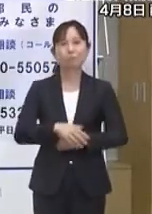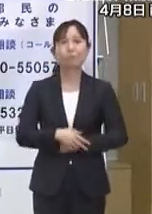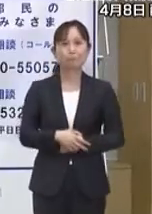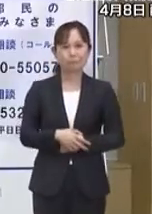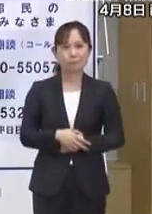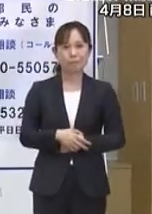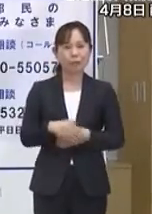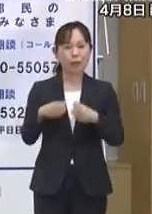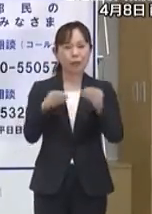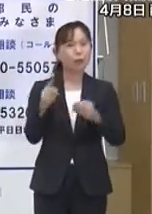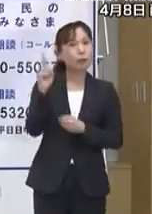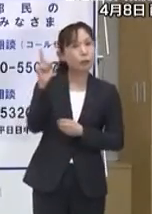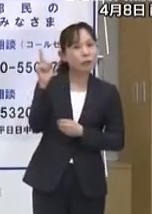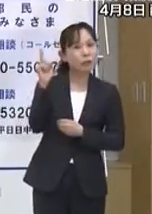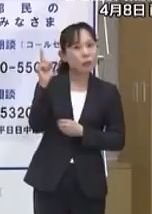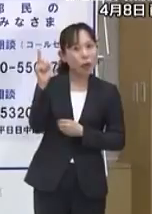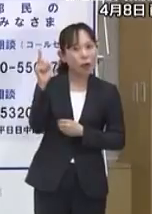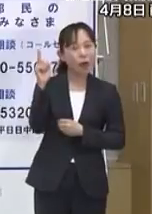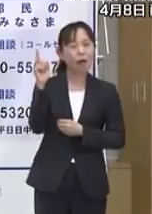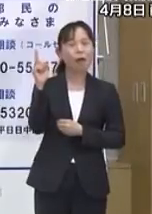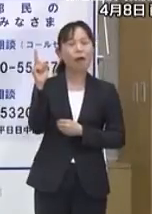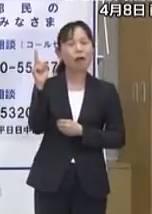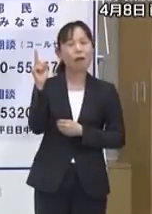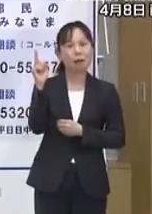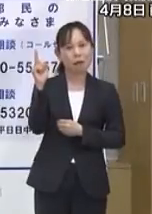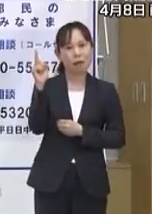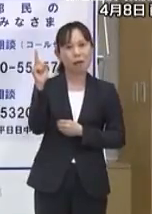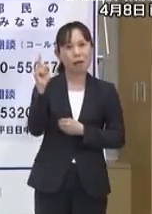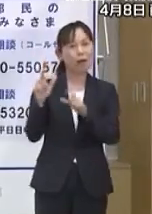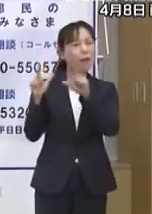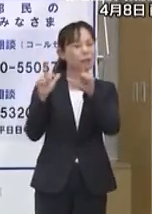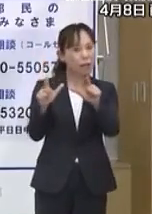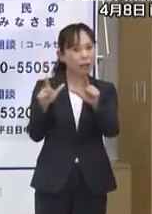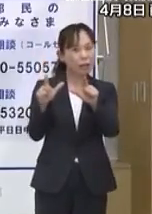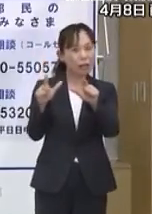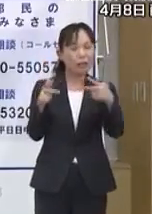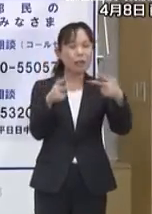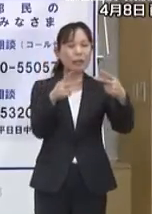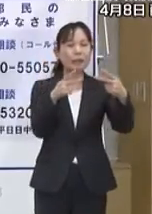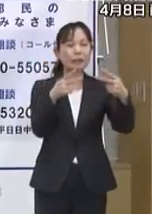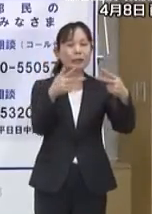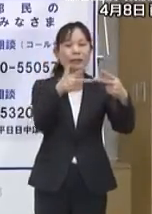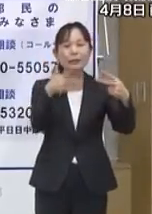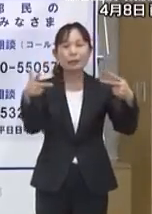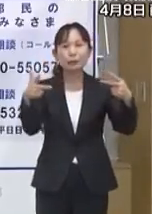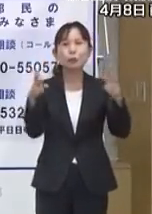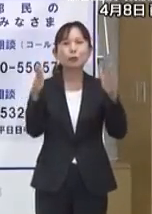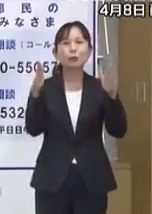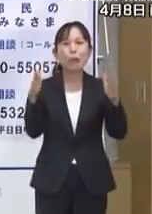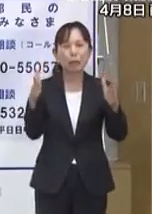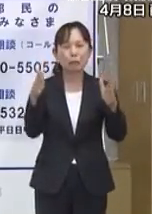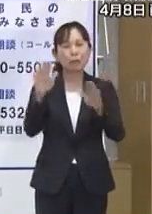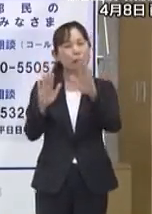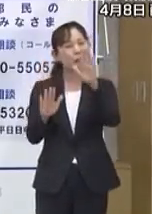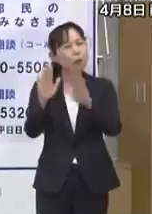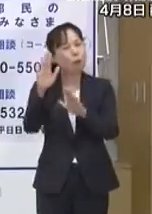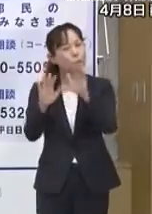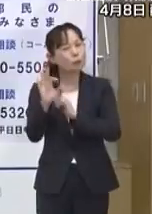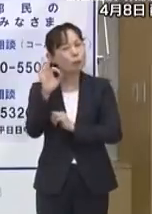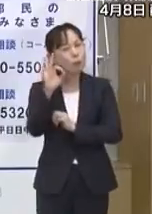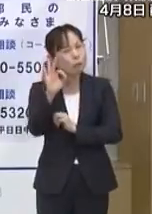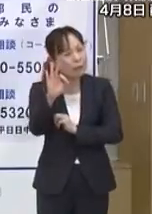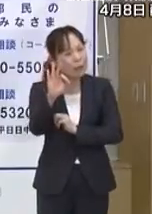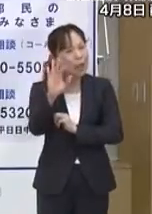さて国は当初この宣言から約2週間まず様子を見てからその後